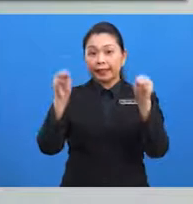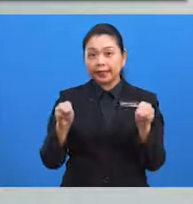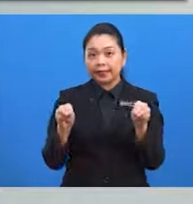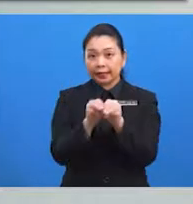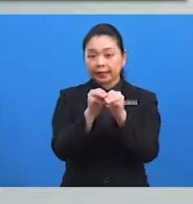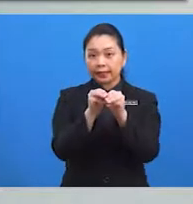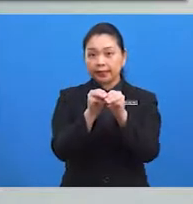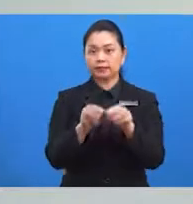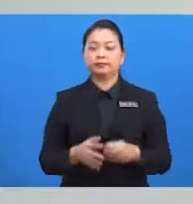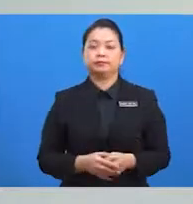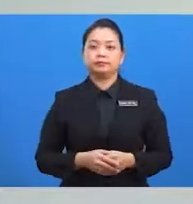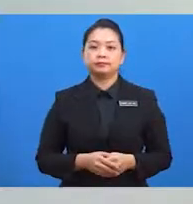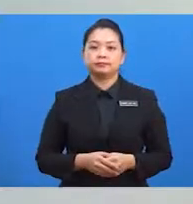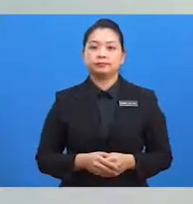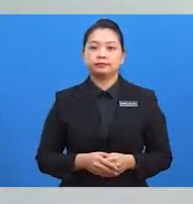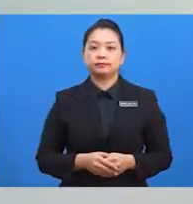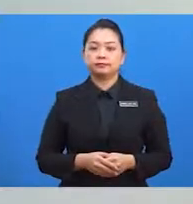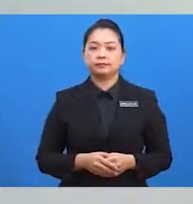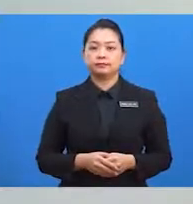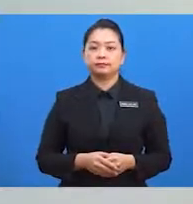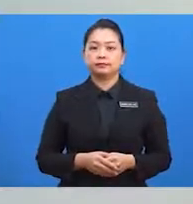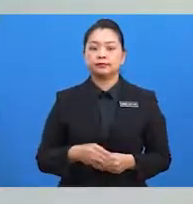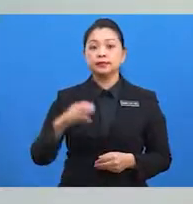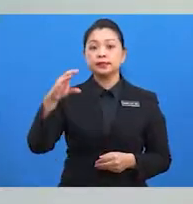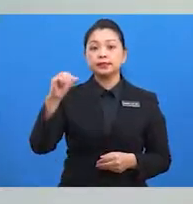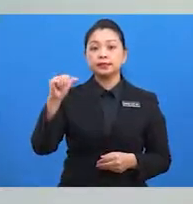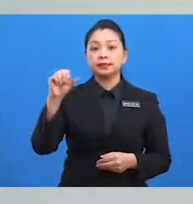kedua just saran